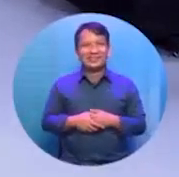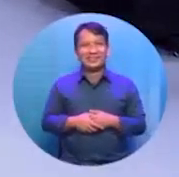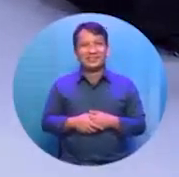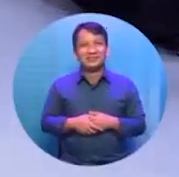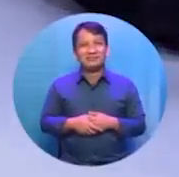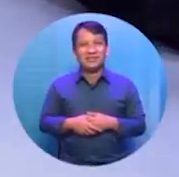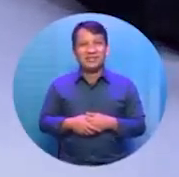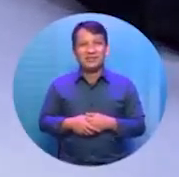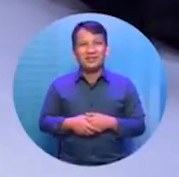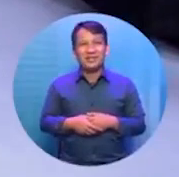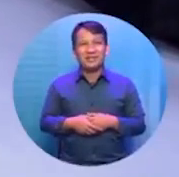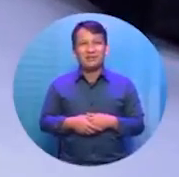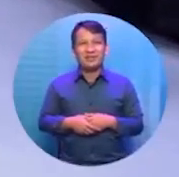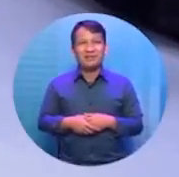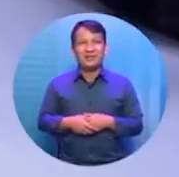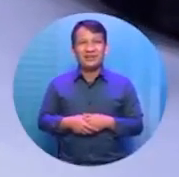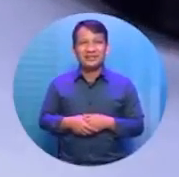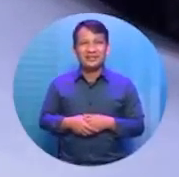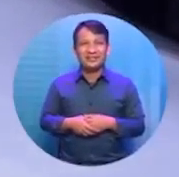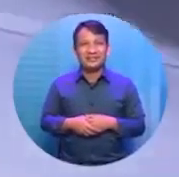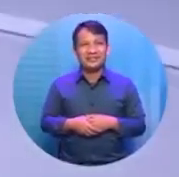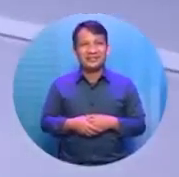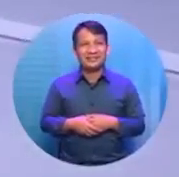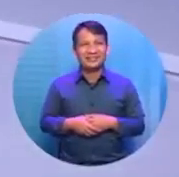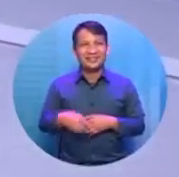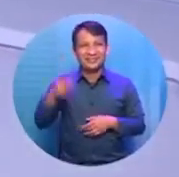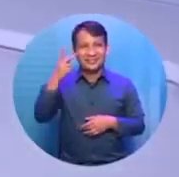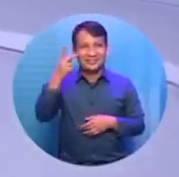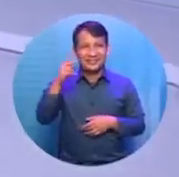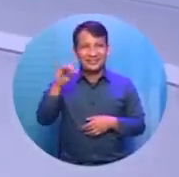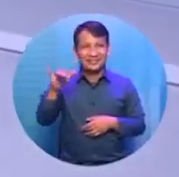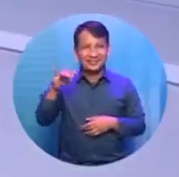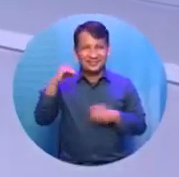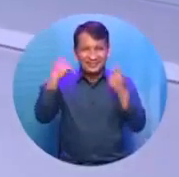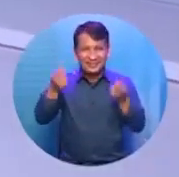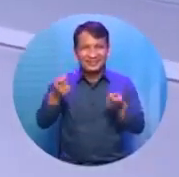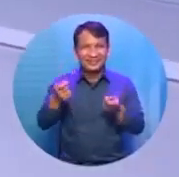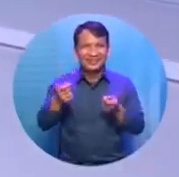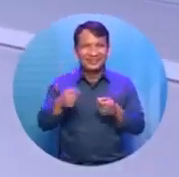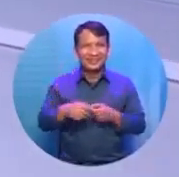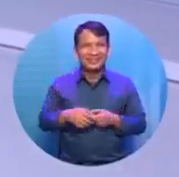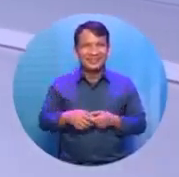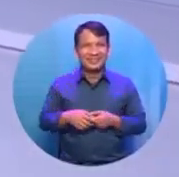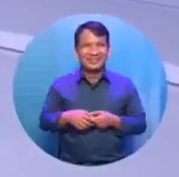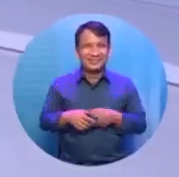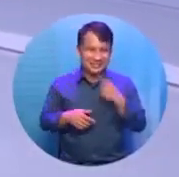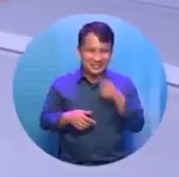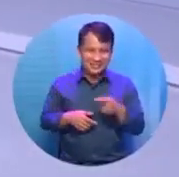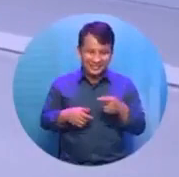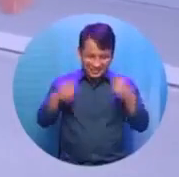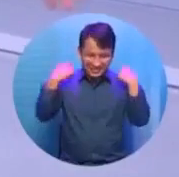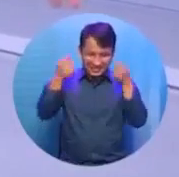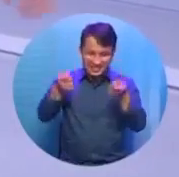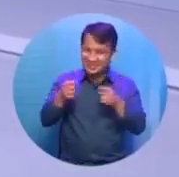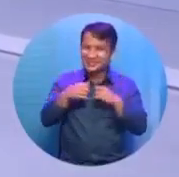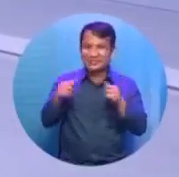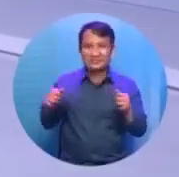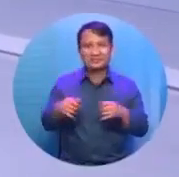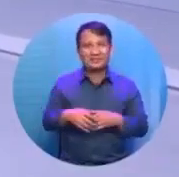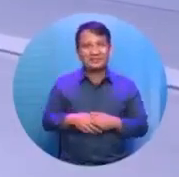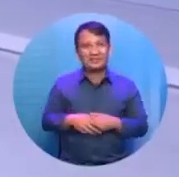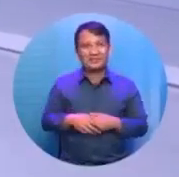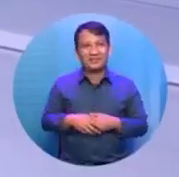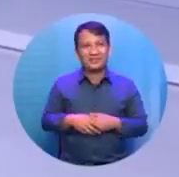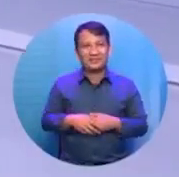Salamat. Thank you. Okay ba, Kuya Will? Yes. Hindi jacket, hoodie. O, di ba? Salamat,